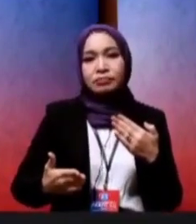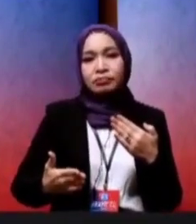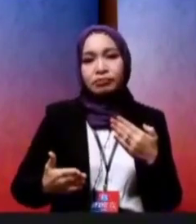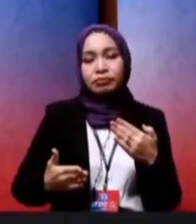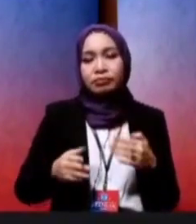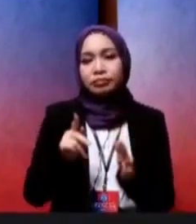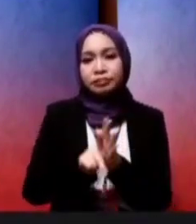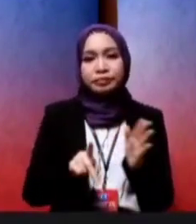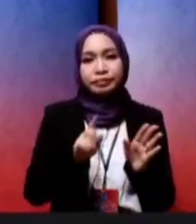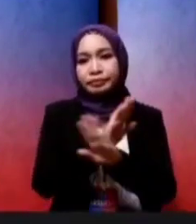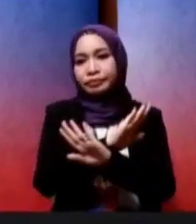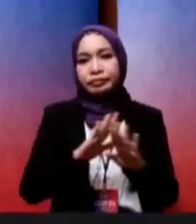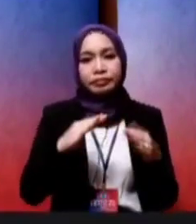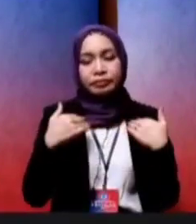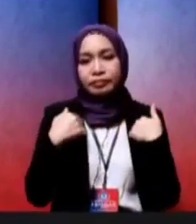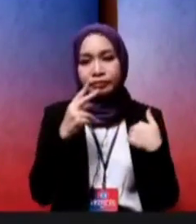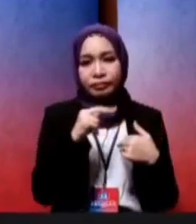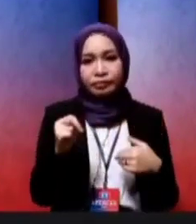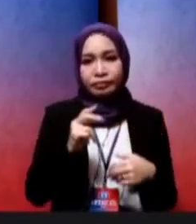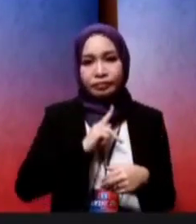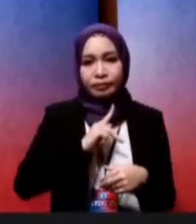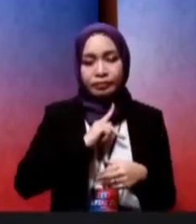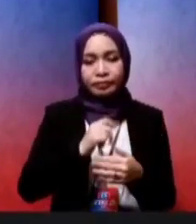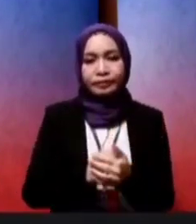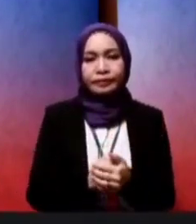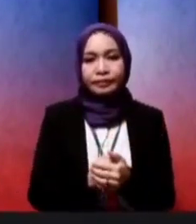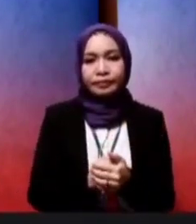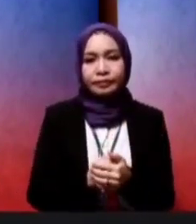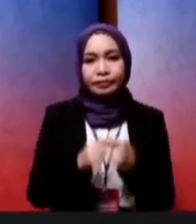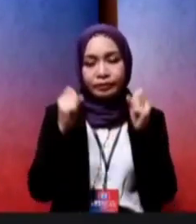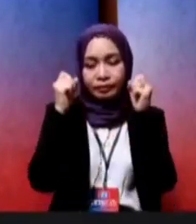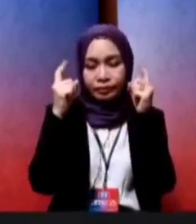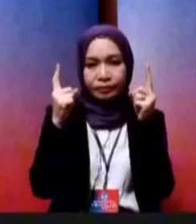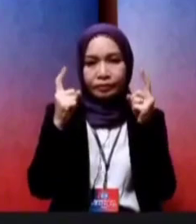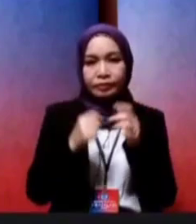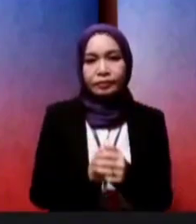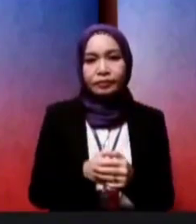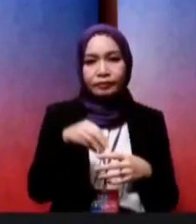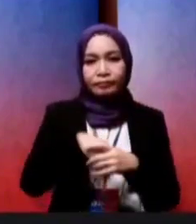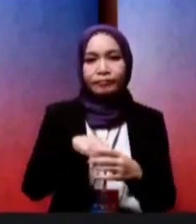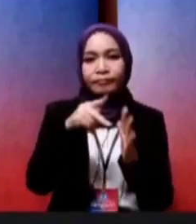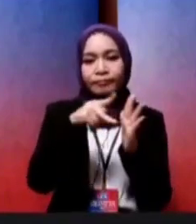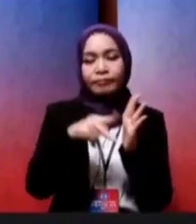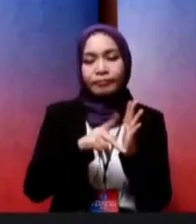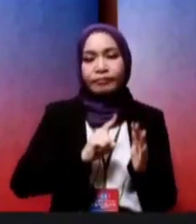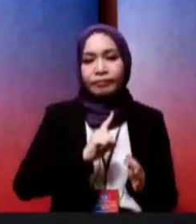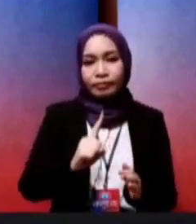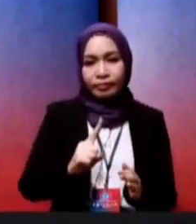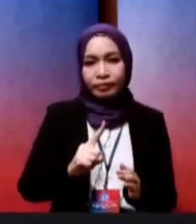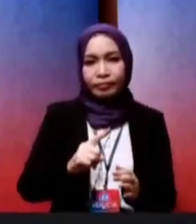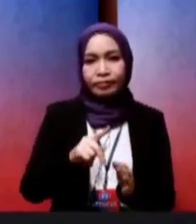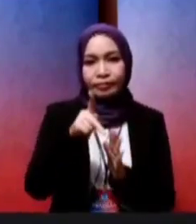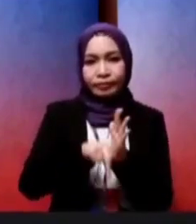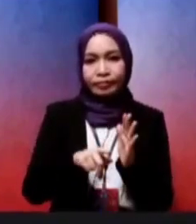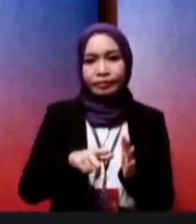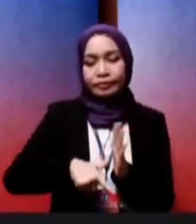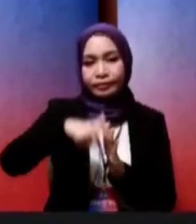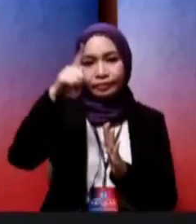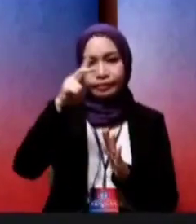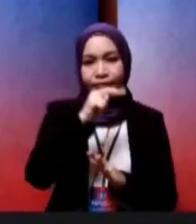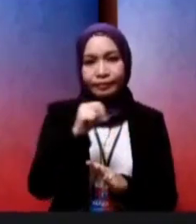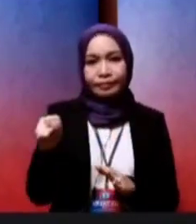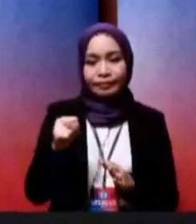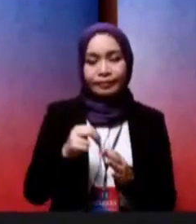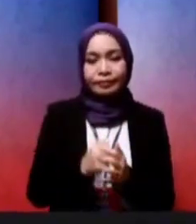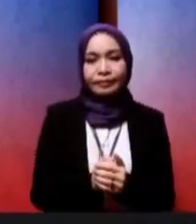ini selari dengan ajaran dan prinsip Islam Kelebihan manusia terletak Bukan Kerana warna